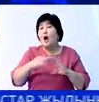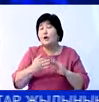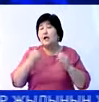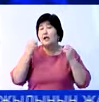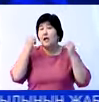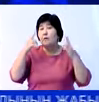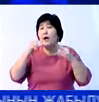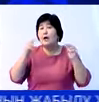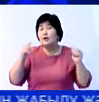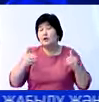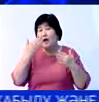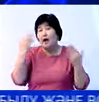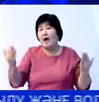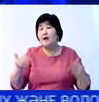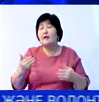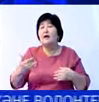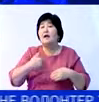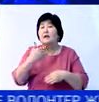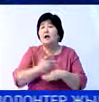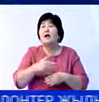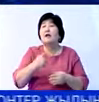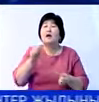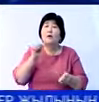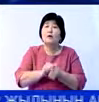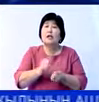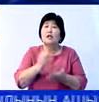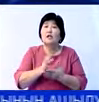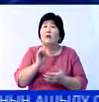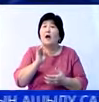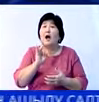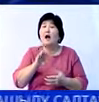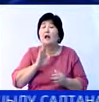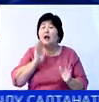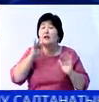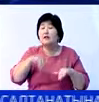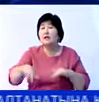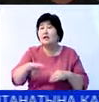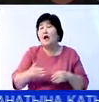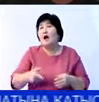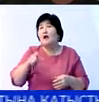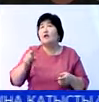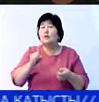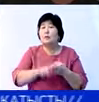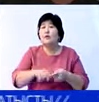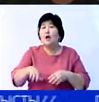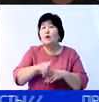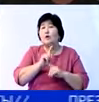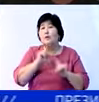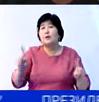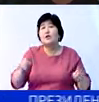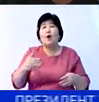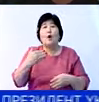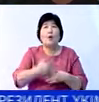жанынан құрылған халық театры ұлтаны кепкен Арал тағдырымен күйзеліске ұшыраған адам тағдырын байланыстырып көрермен назарына ерекше қойылым